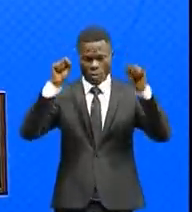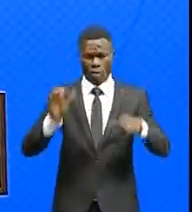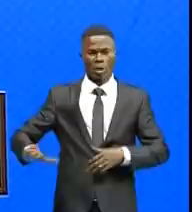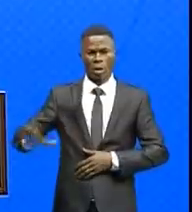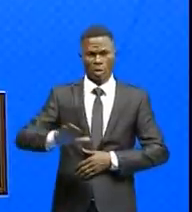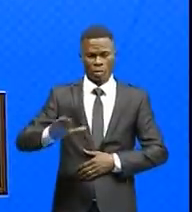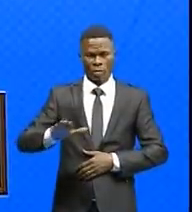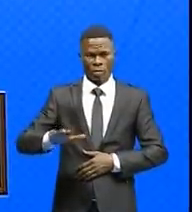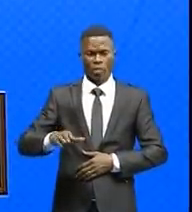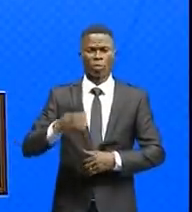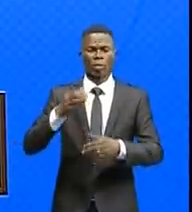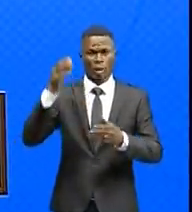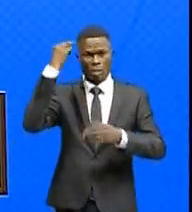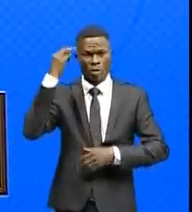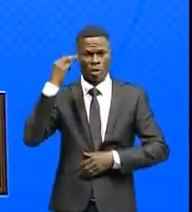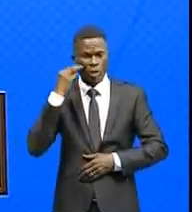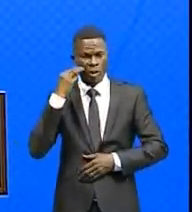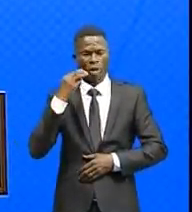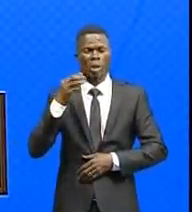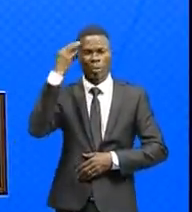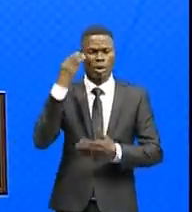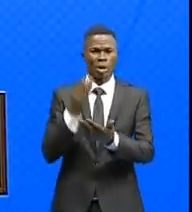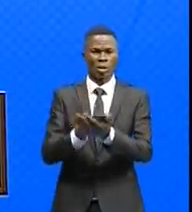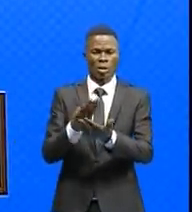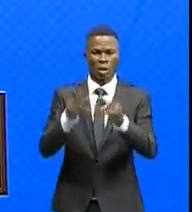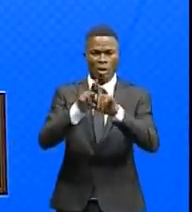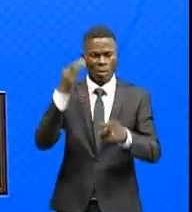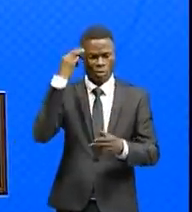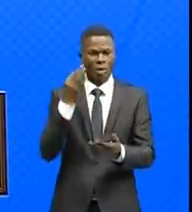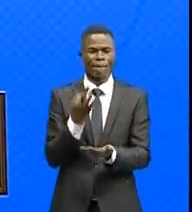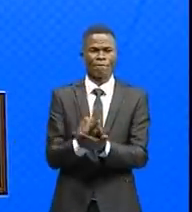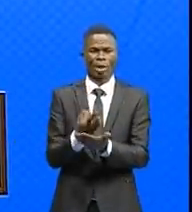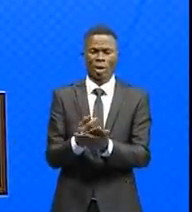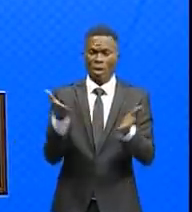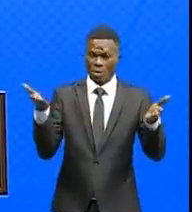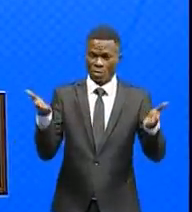République, de la primature, du ministère du budget ainsi que du ministère des Finances.